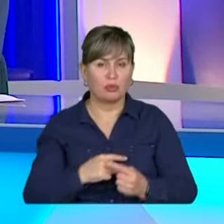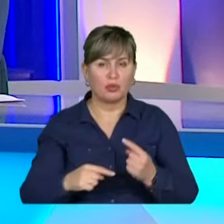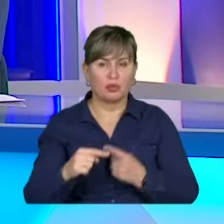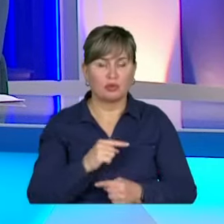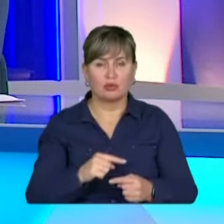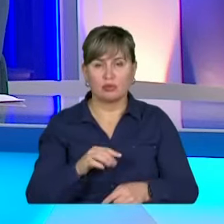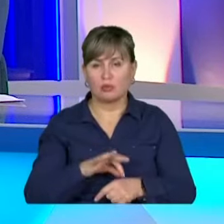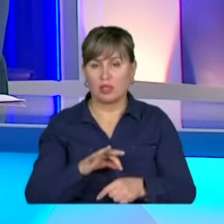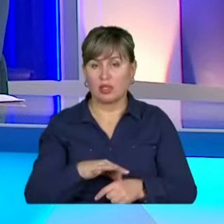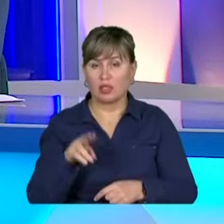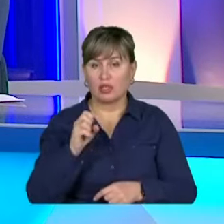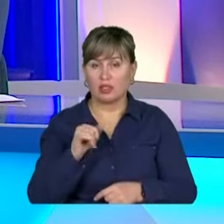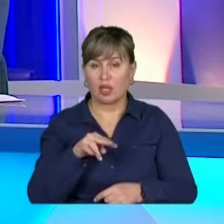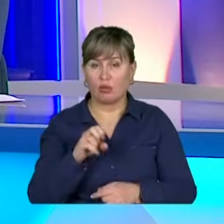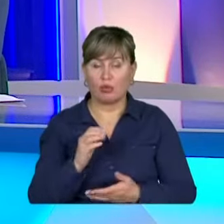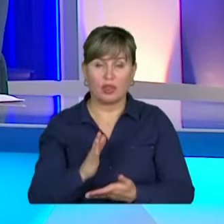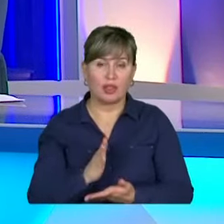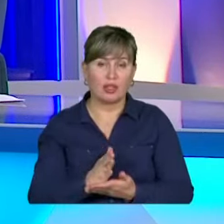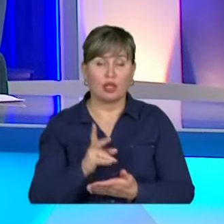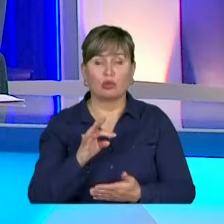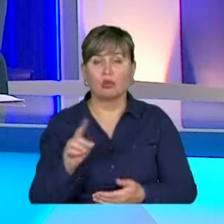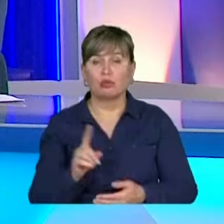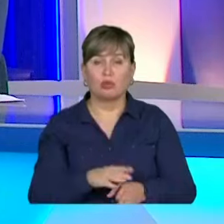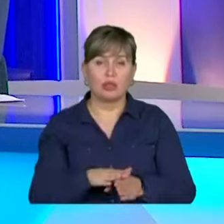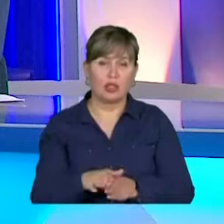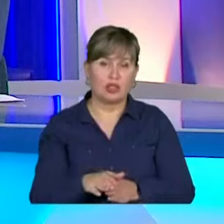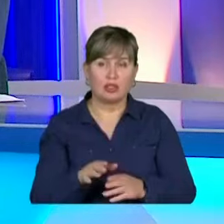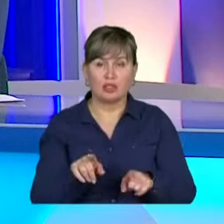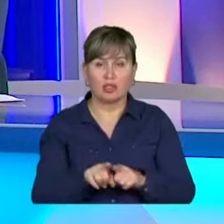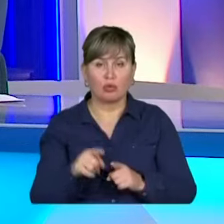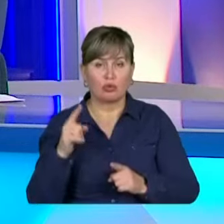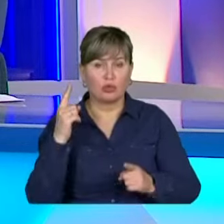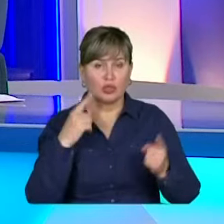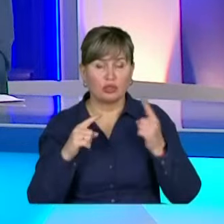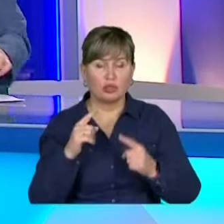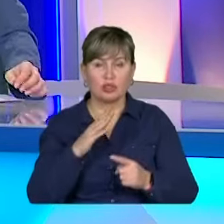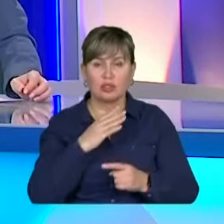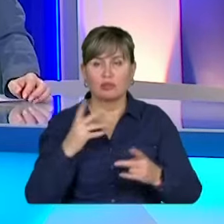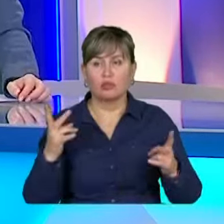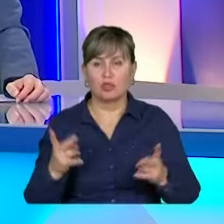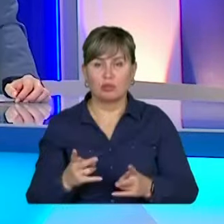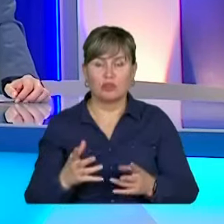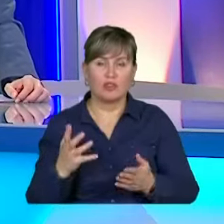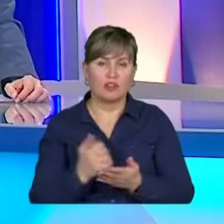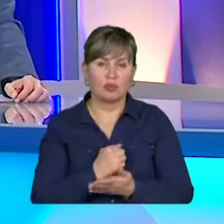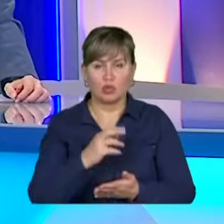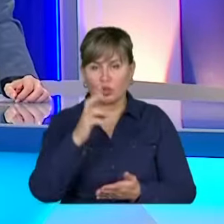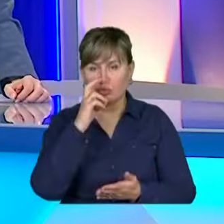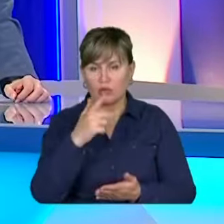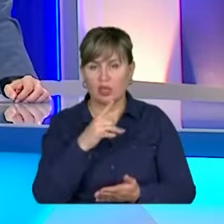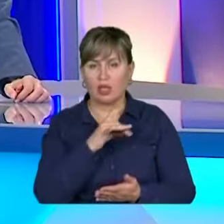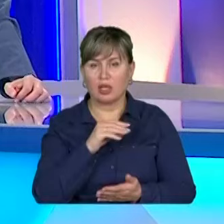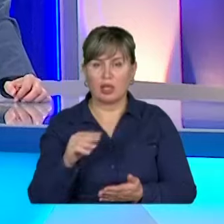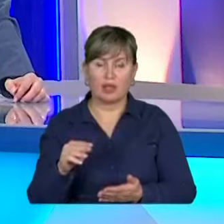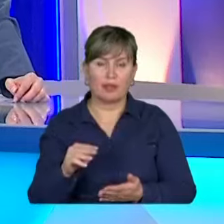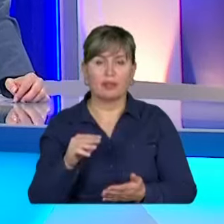предпринимателем с синдромом Дауна в стране. Однако, чтобы реализовать амбициозную идею, девушке необходимо выиграть государственный грант.